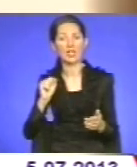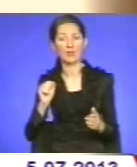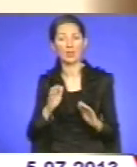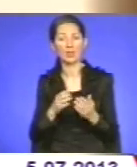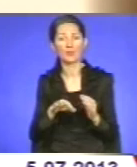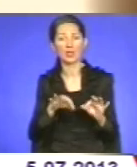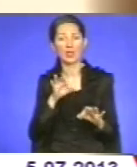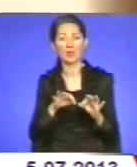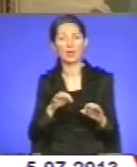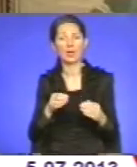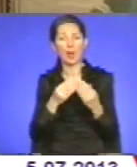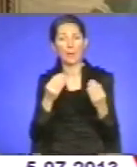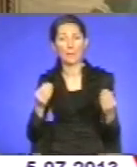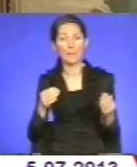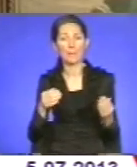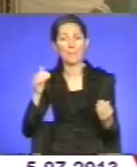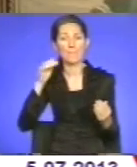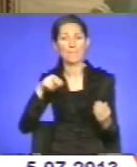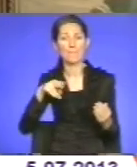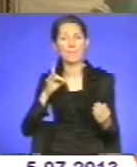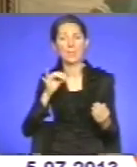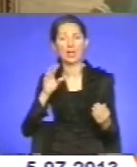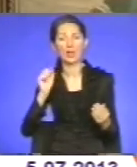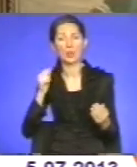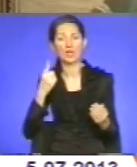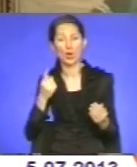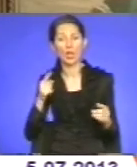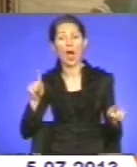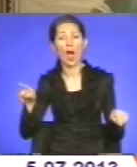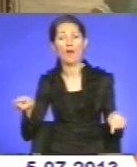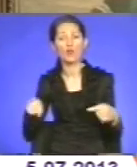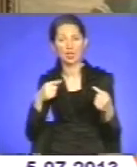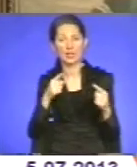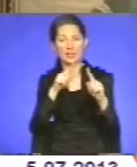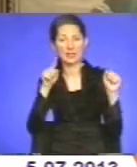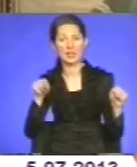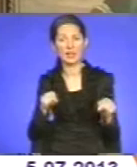мистецтв Прикарпаття та одна вознесіння з колекції обласного художнього музею.